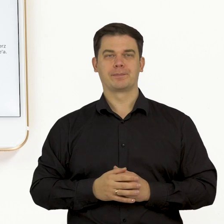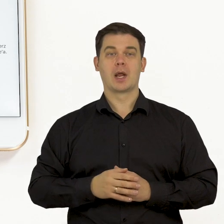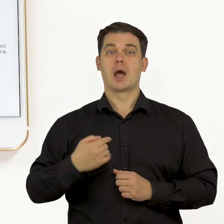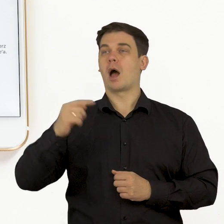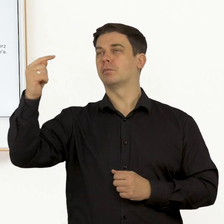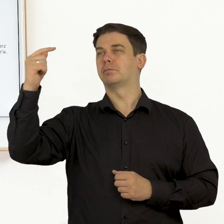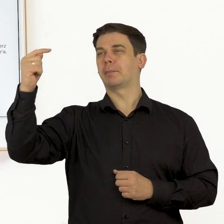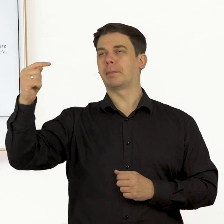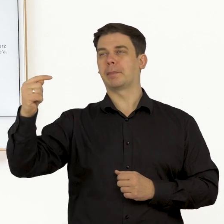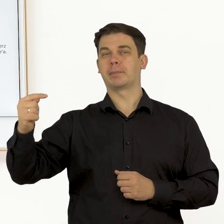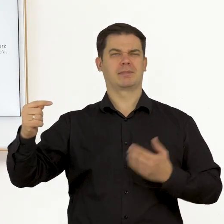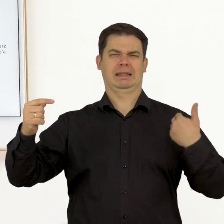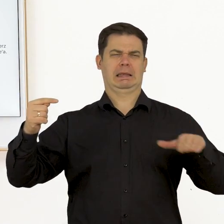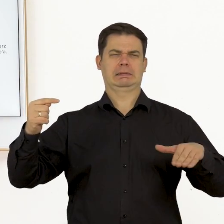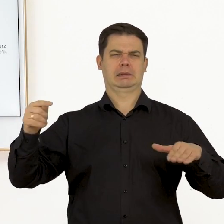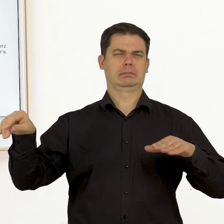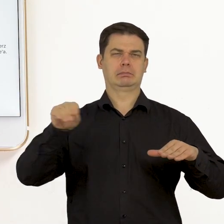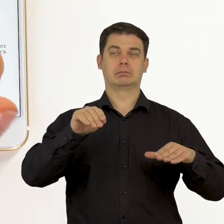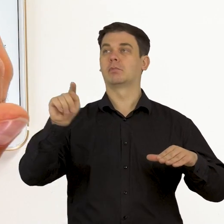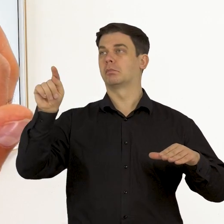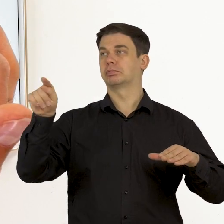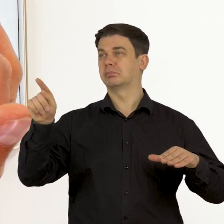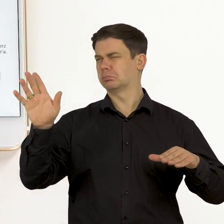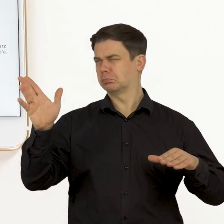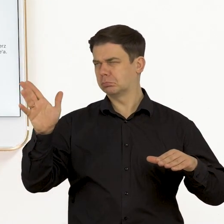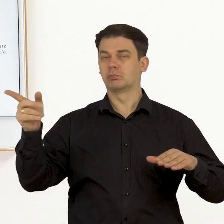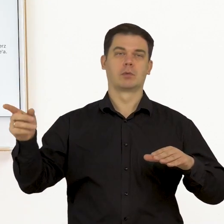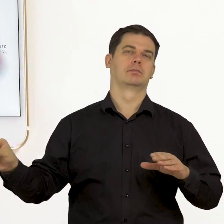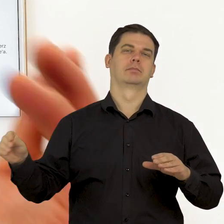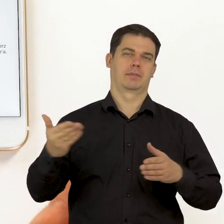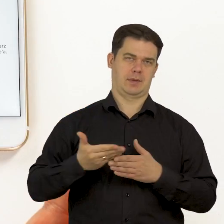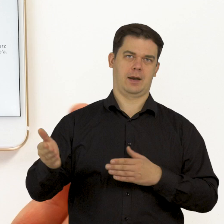Oznaczamy te rzeczy, których nie chcemy przenosić i wybieramy Dalej.